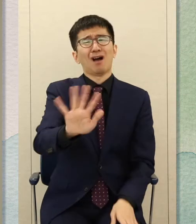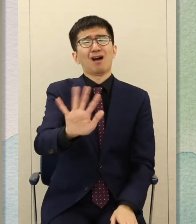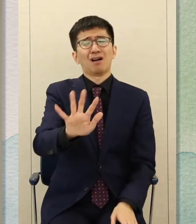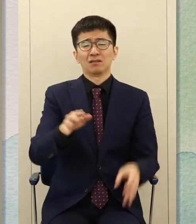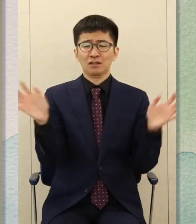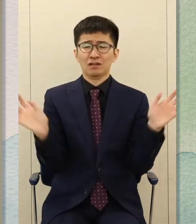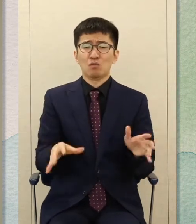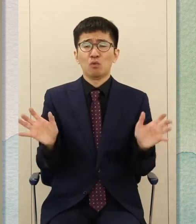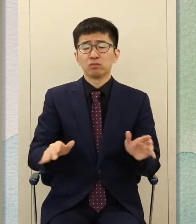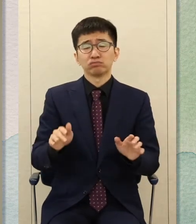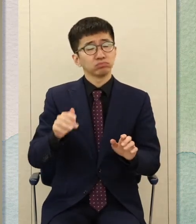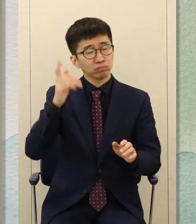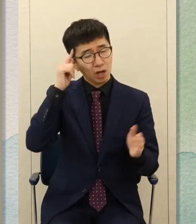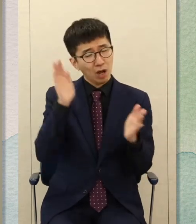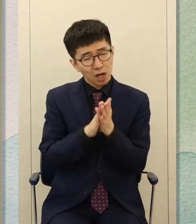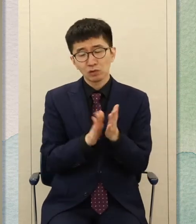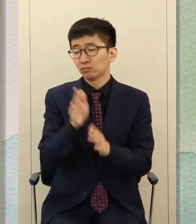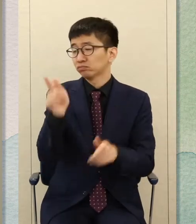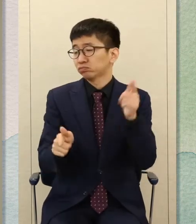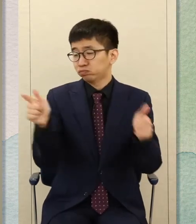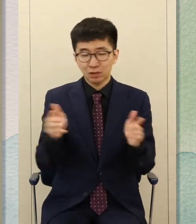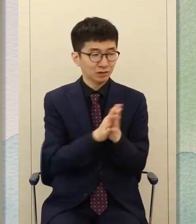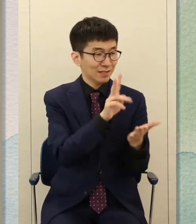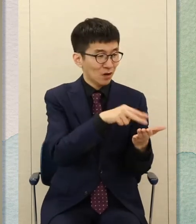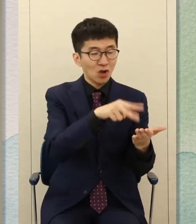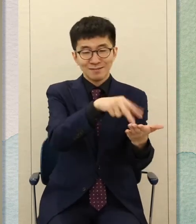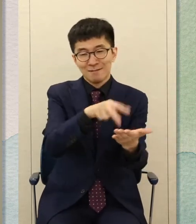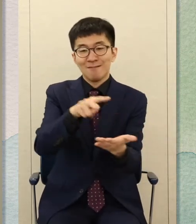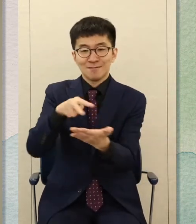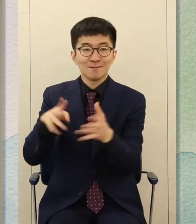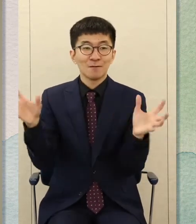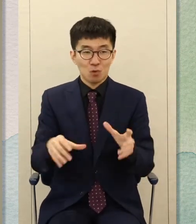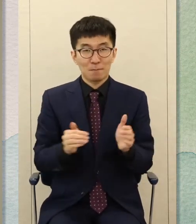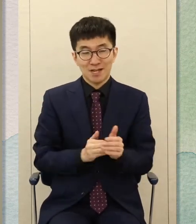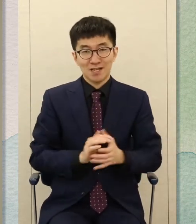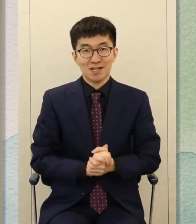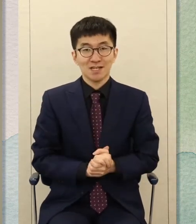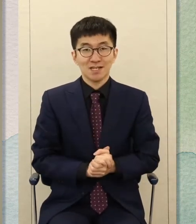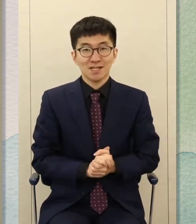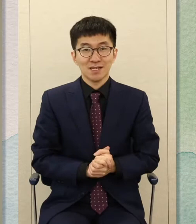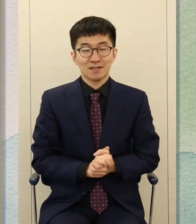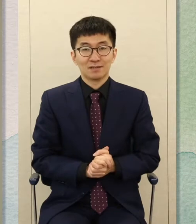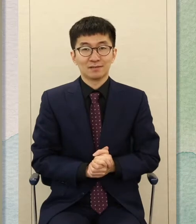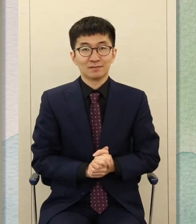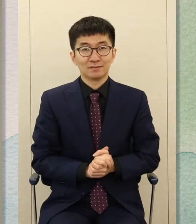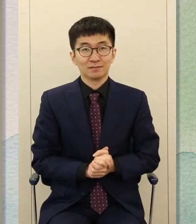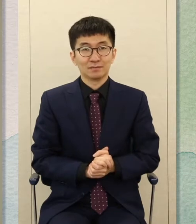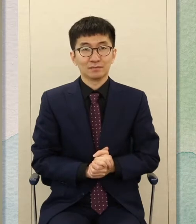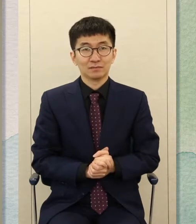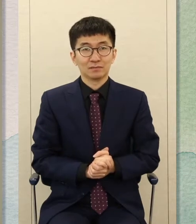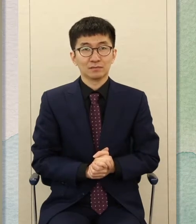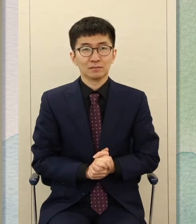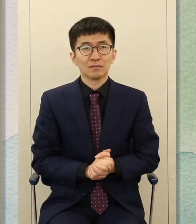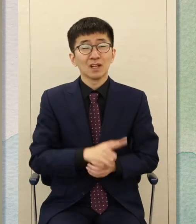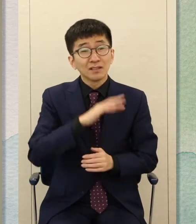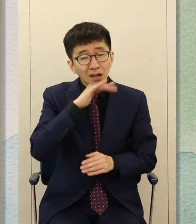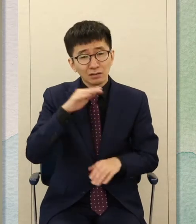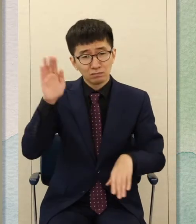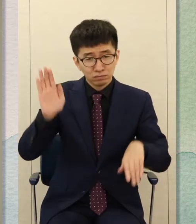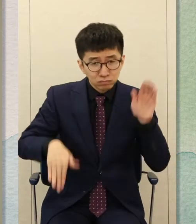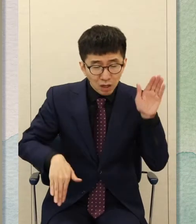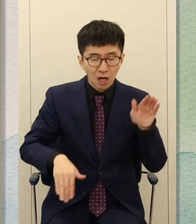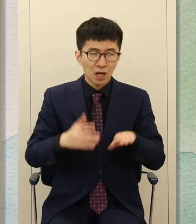그런 건데 이분들의 제일 큰 고민은 이런 거였던 거죠. 그러니까 이제 소위 세대 격차 같은 것들이